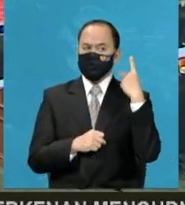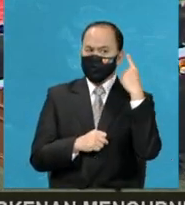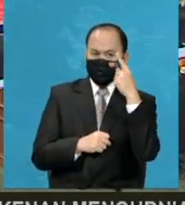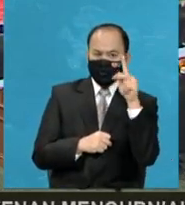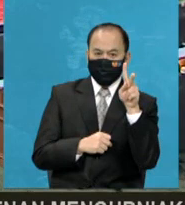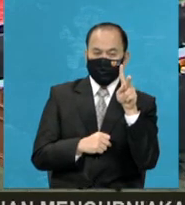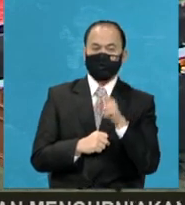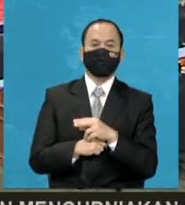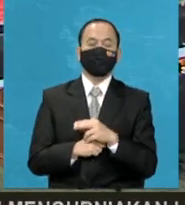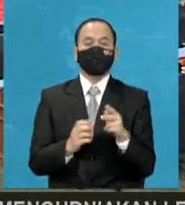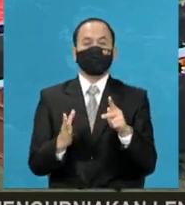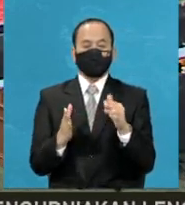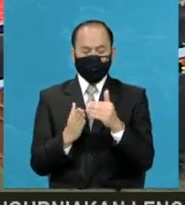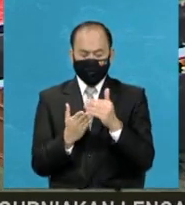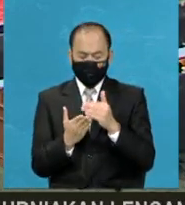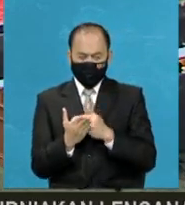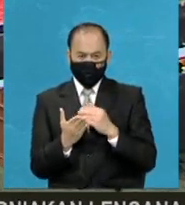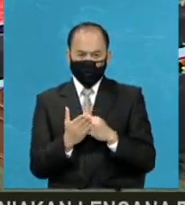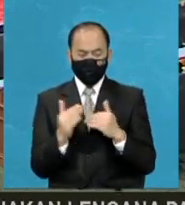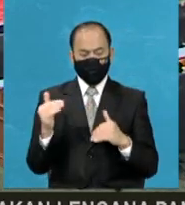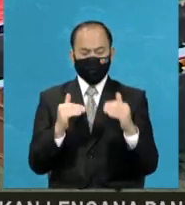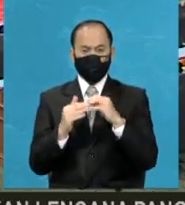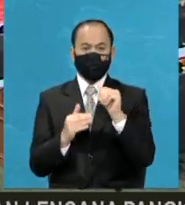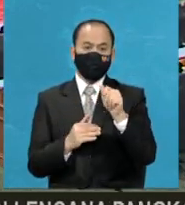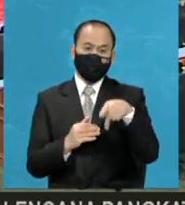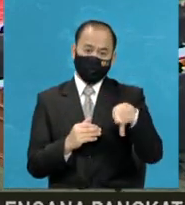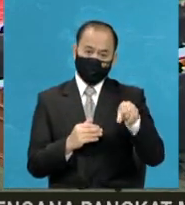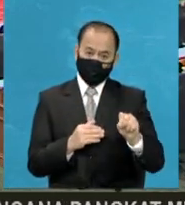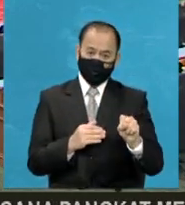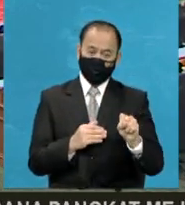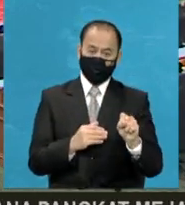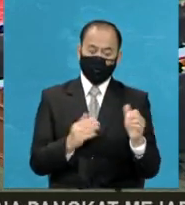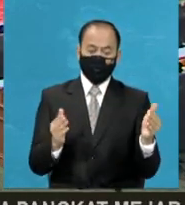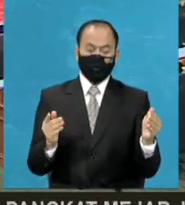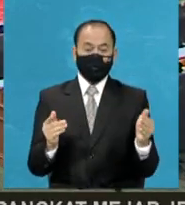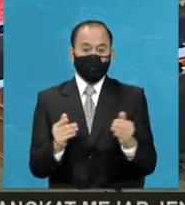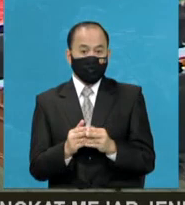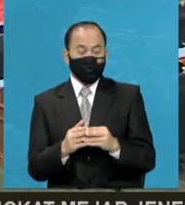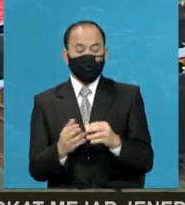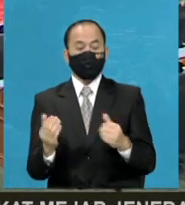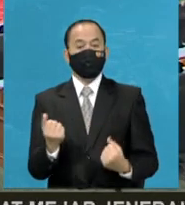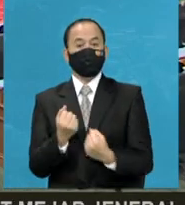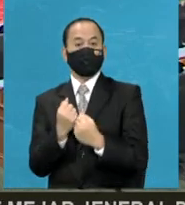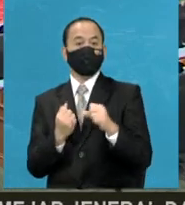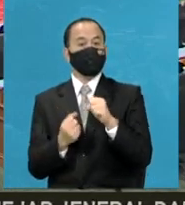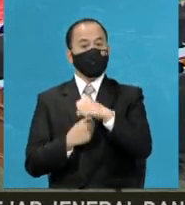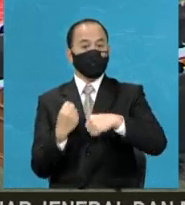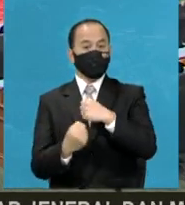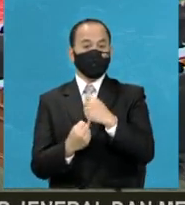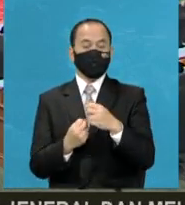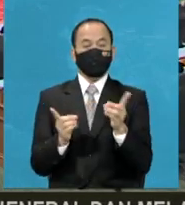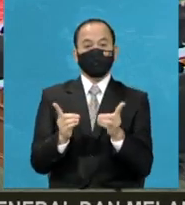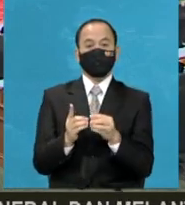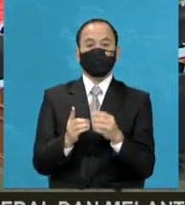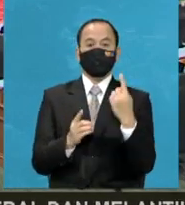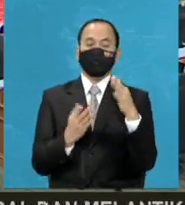penelitian bagi membina Epic kasih yang menyatukan peringatan bantuan sosial secara digital yang mudah